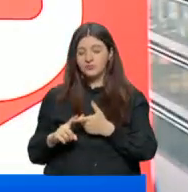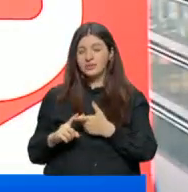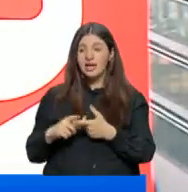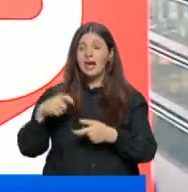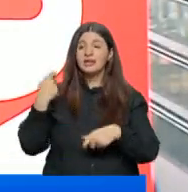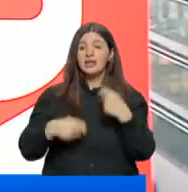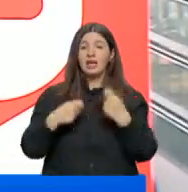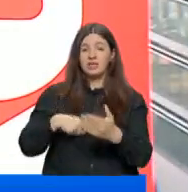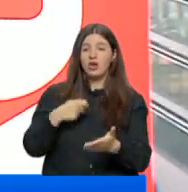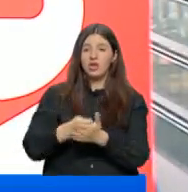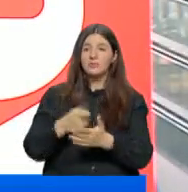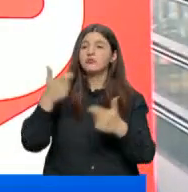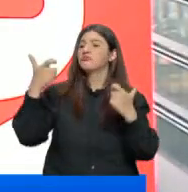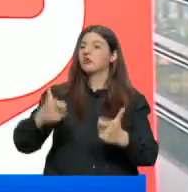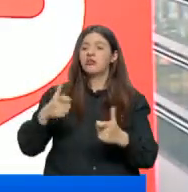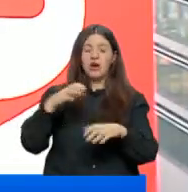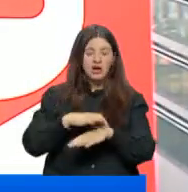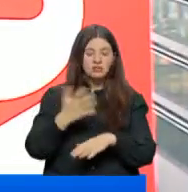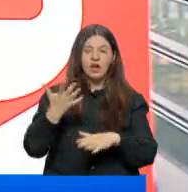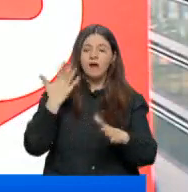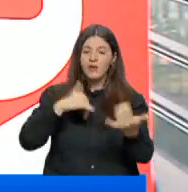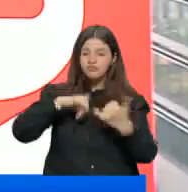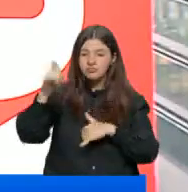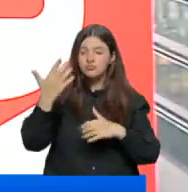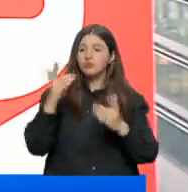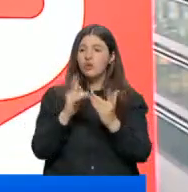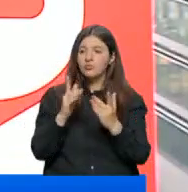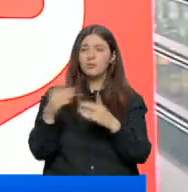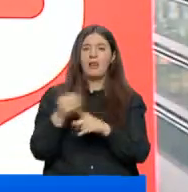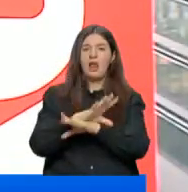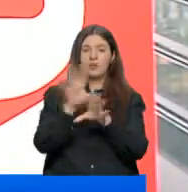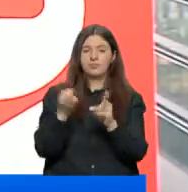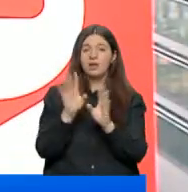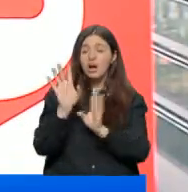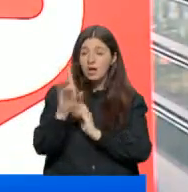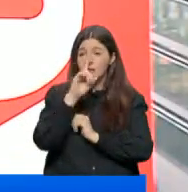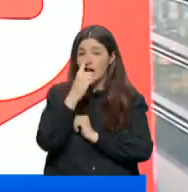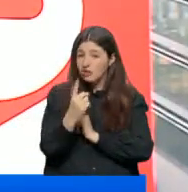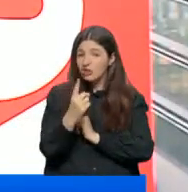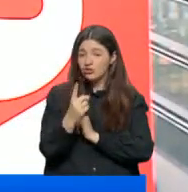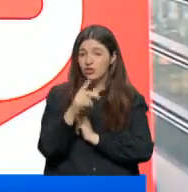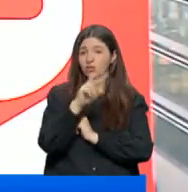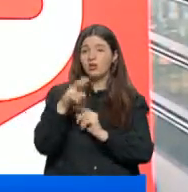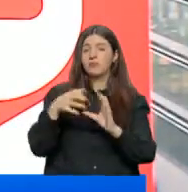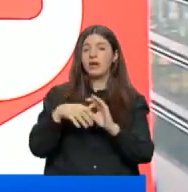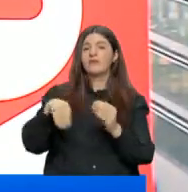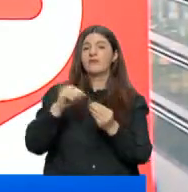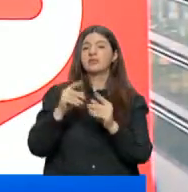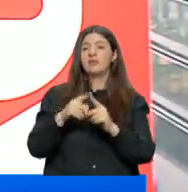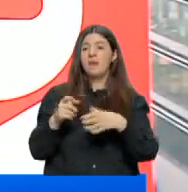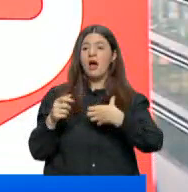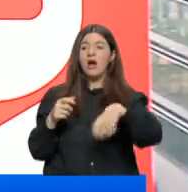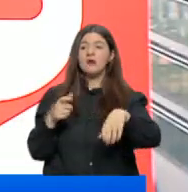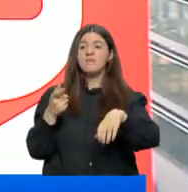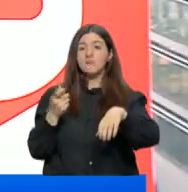garanti ödemeleri. Şehir hastaneleri, hava yolları, köprüler mutlaka. Bakın İlker Bey, sadece kur korumalı mevduata